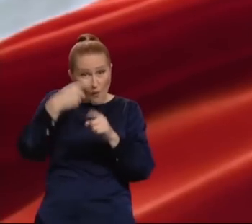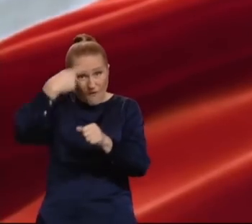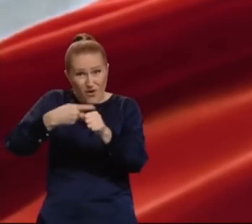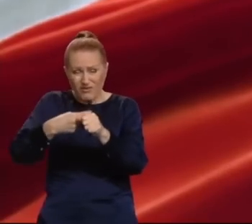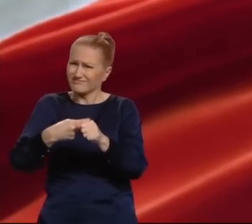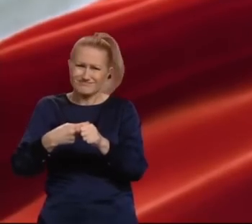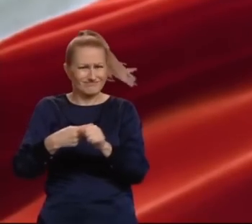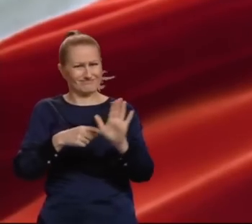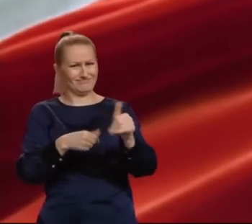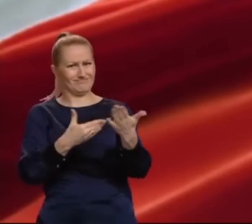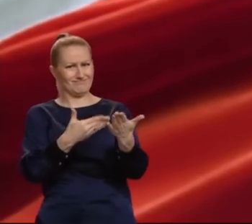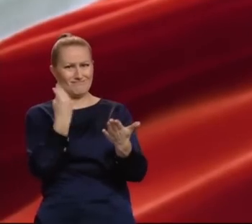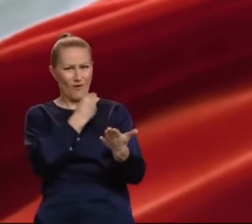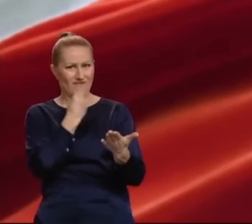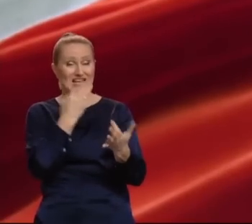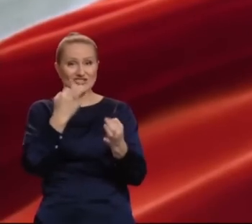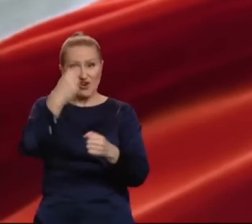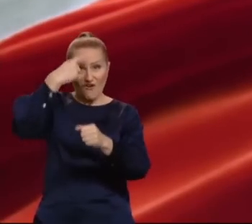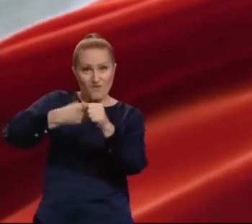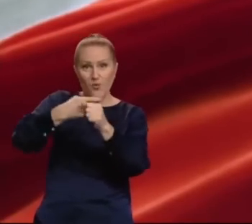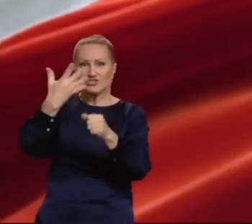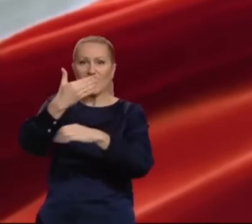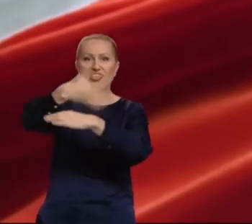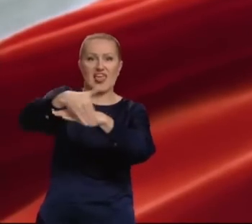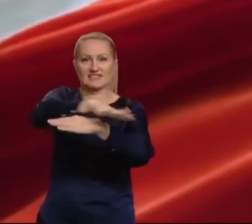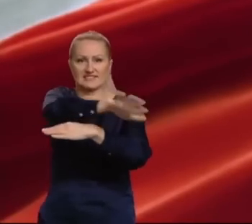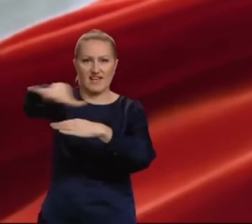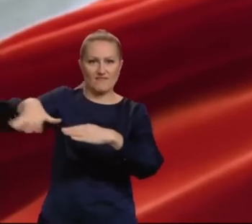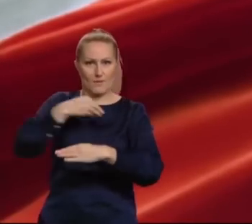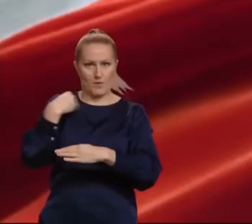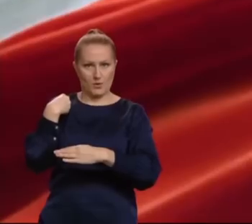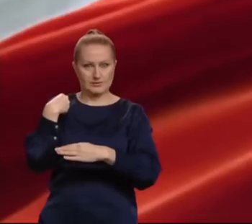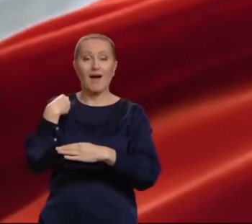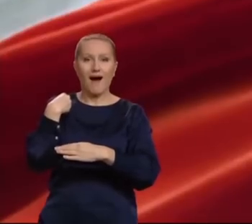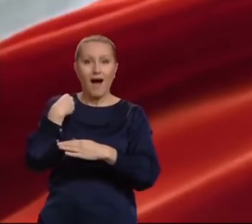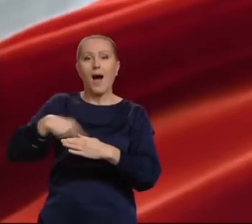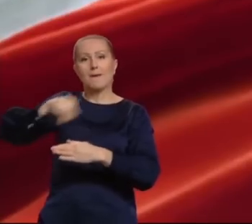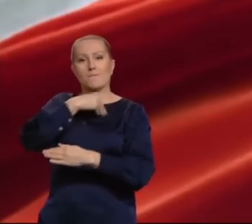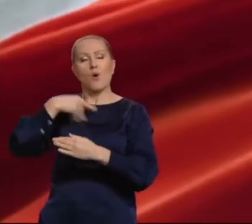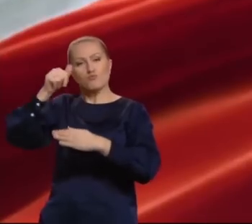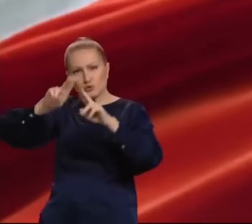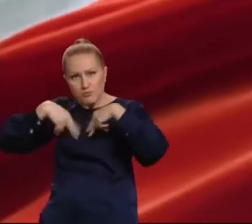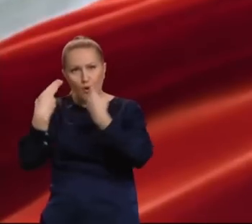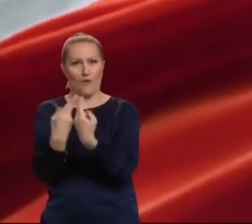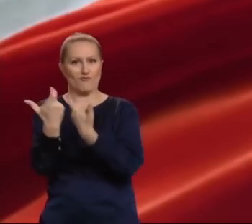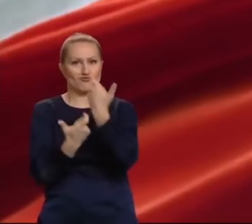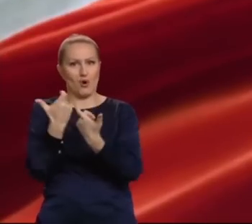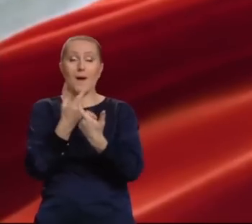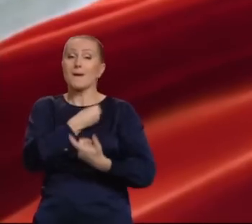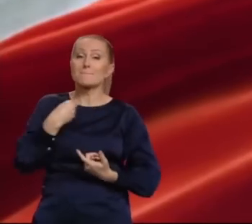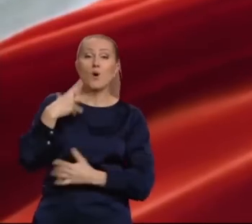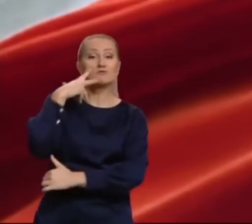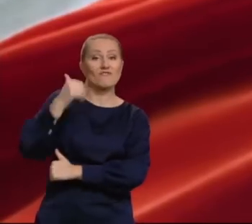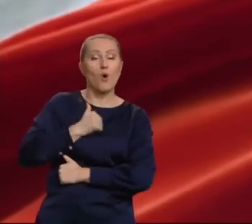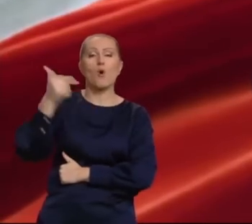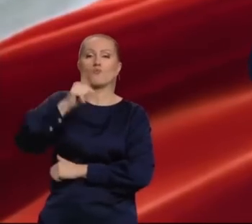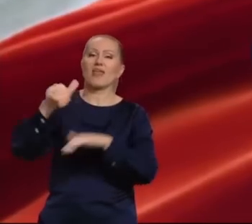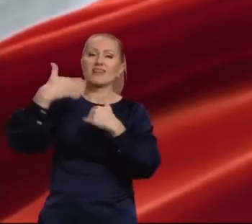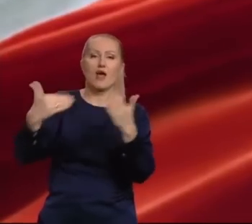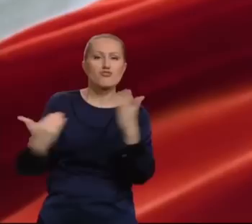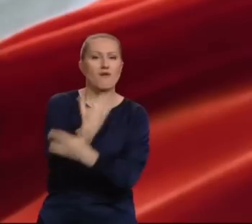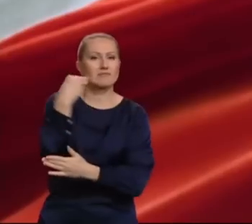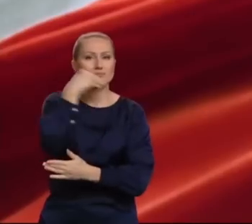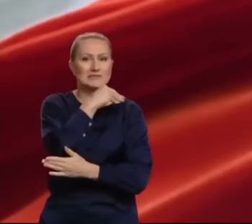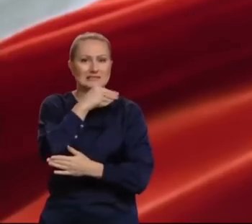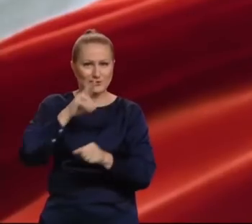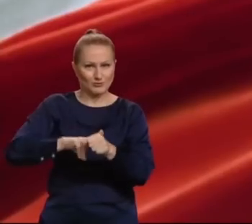Dzisiaj wróg jest na zewnątrz Polski, a Polakom należy się pojednanie. Natomiast polskim siłom zbrojnym należy się nowoczesny sprzęt. Trzecia